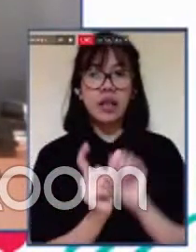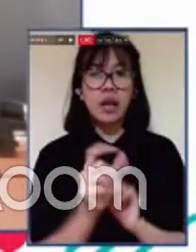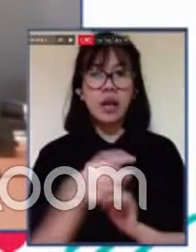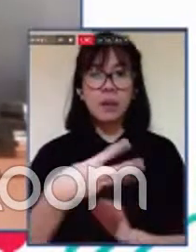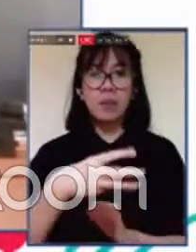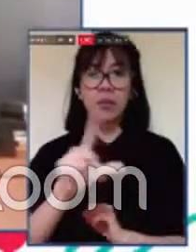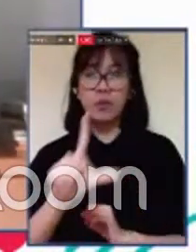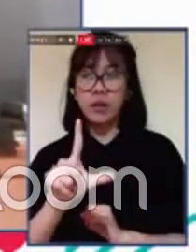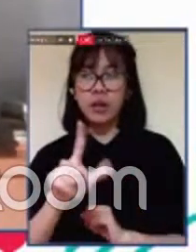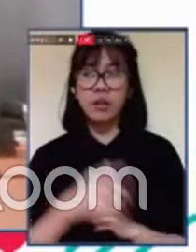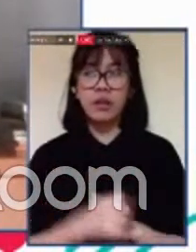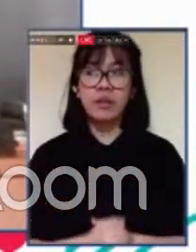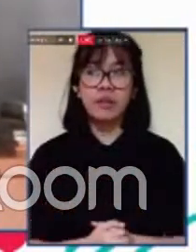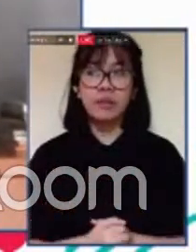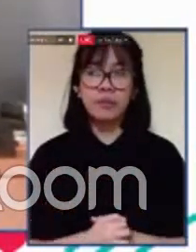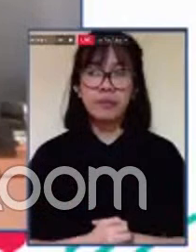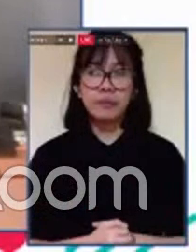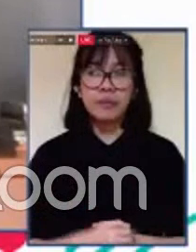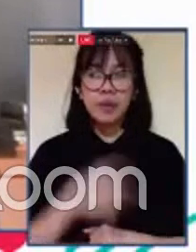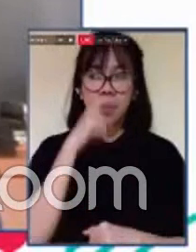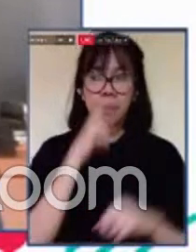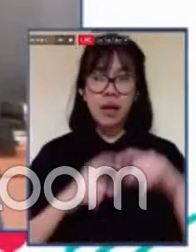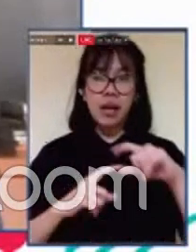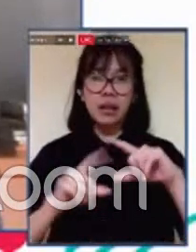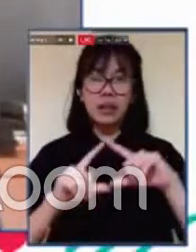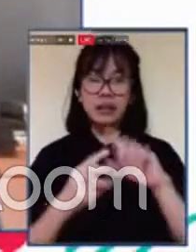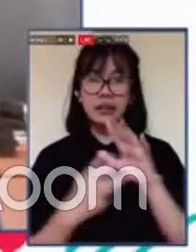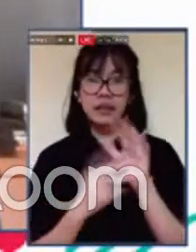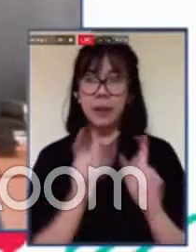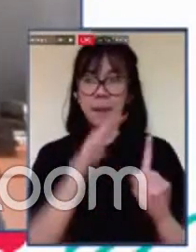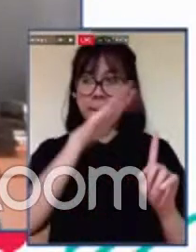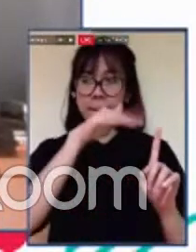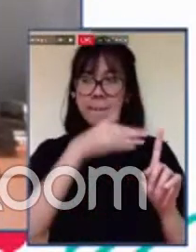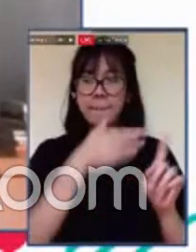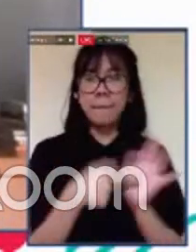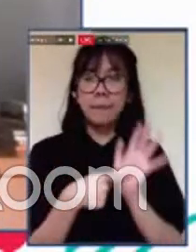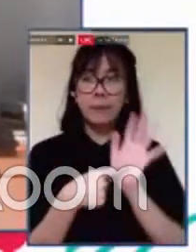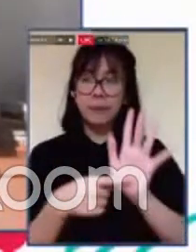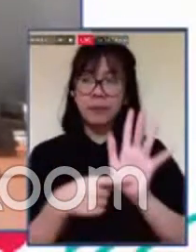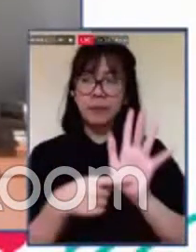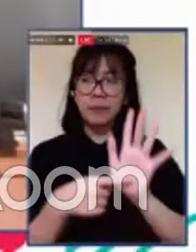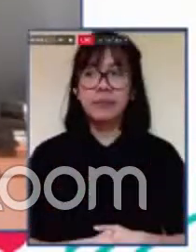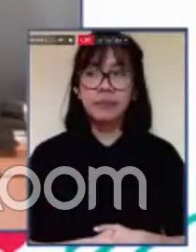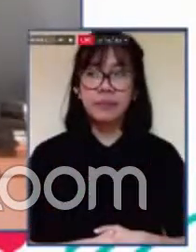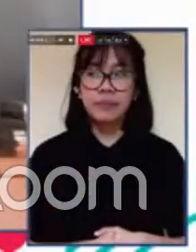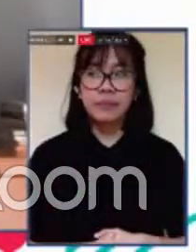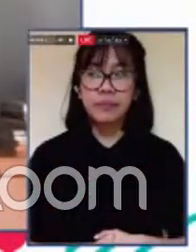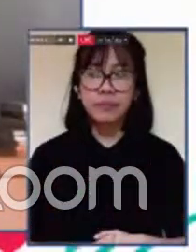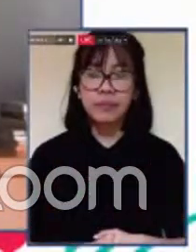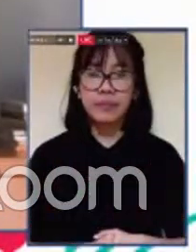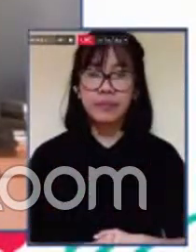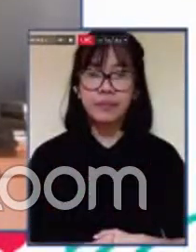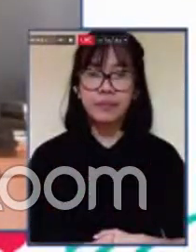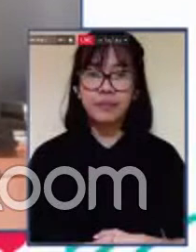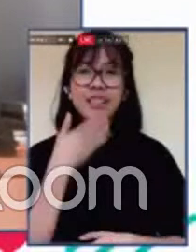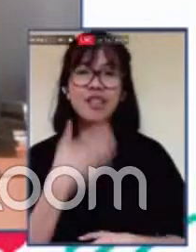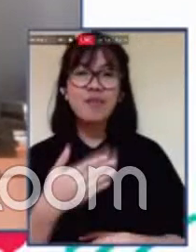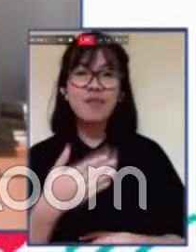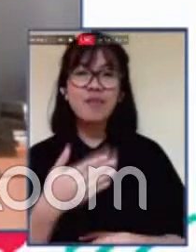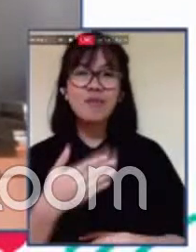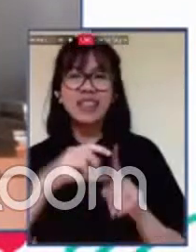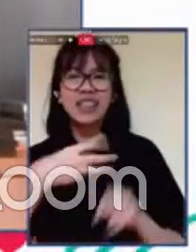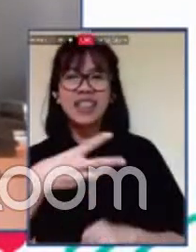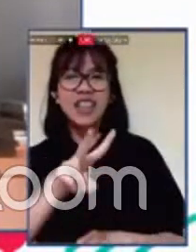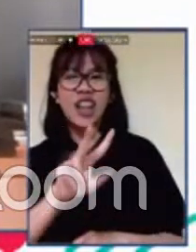Pangarepan. Kepada Pak Sam, kami persilahkan Pak. Terima kasih Devi, lama tidak